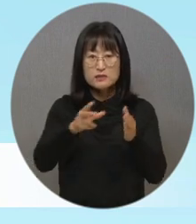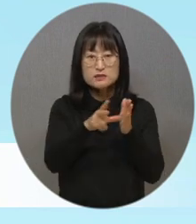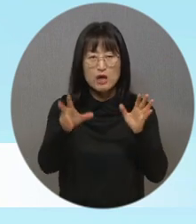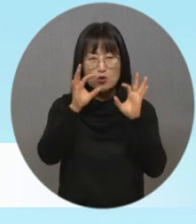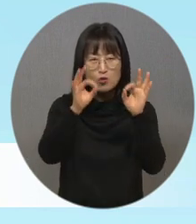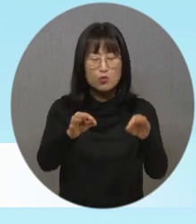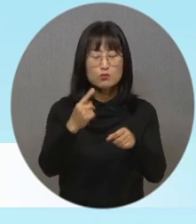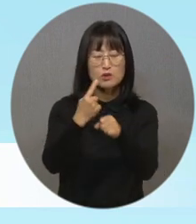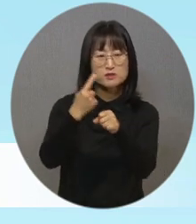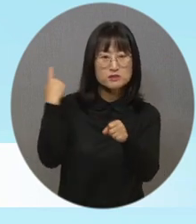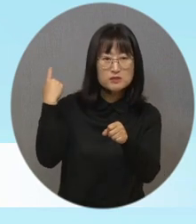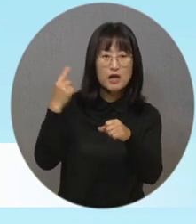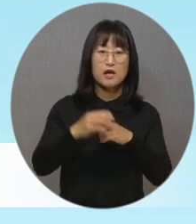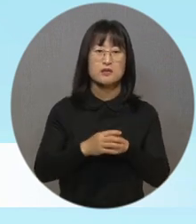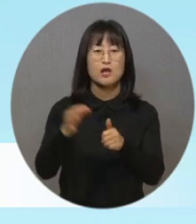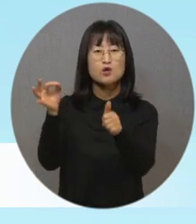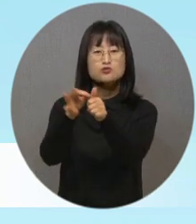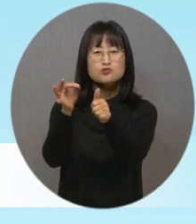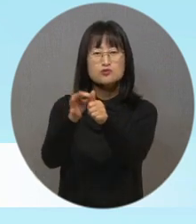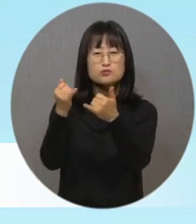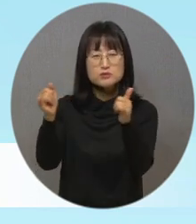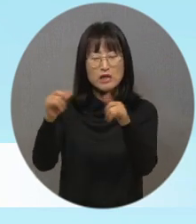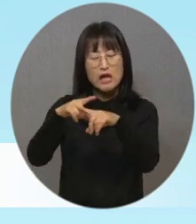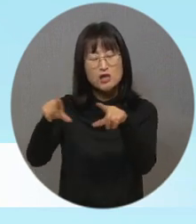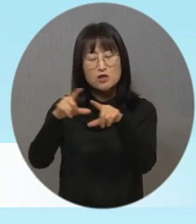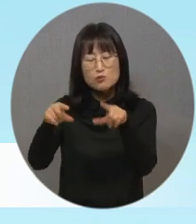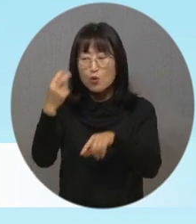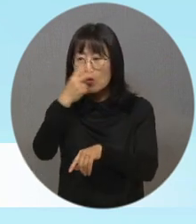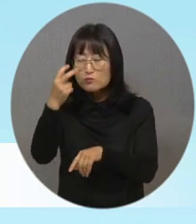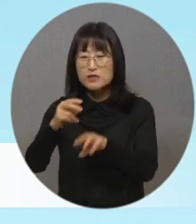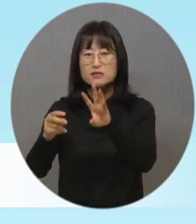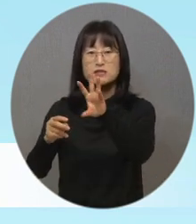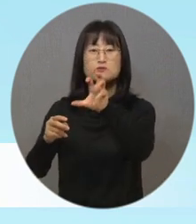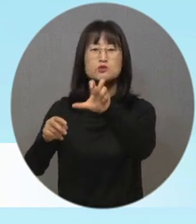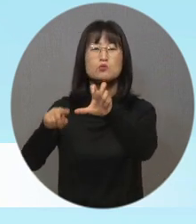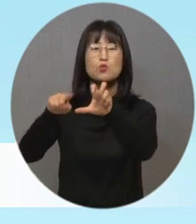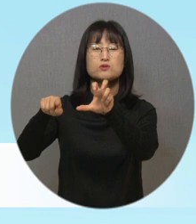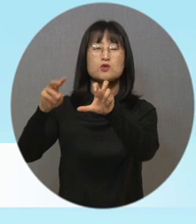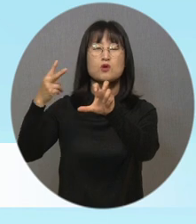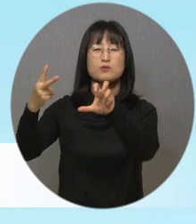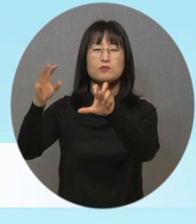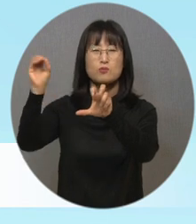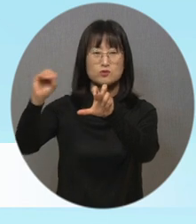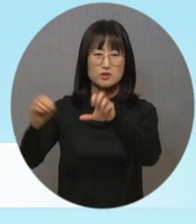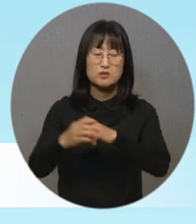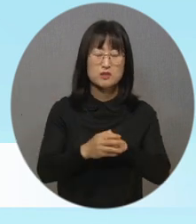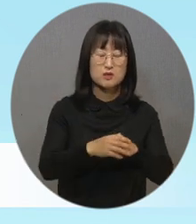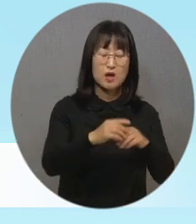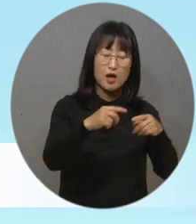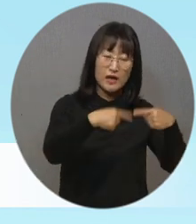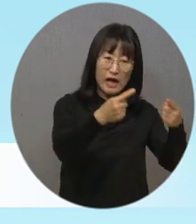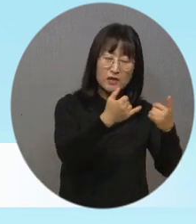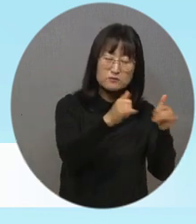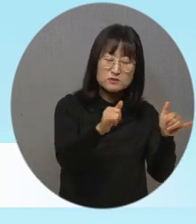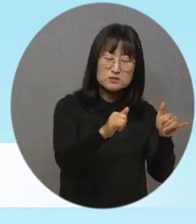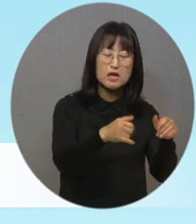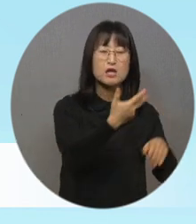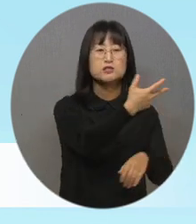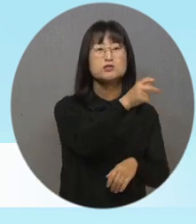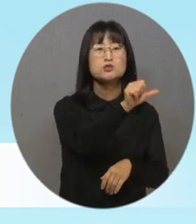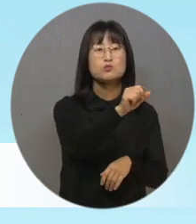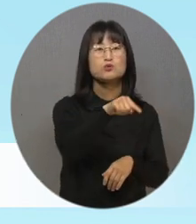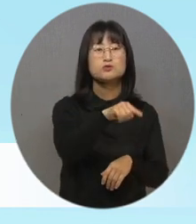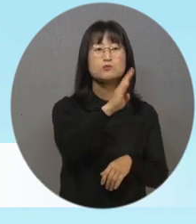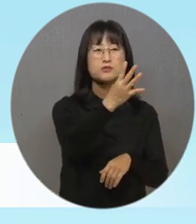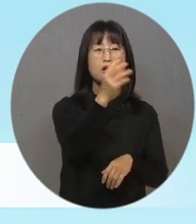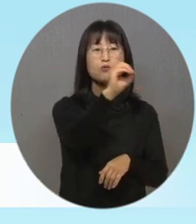지난해 의료수급권자의 일반 건강검진 수급률은 35.2%로 건강보험 가입자 평균